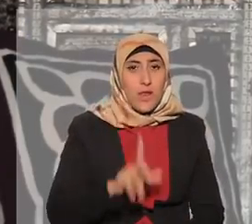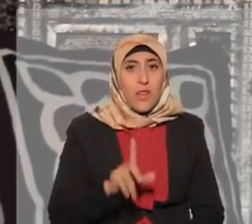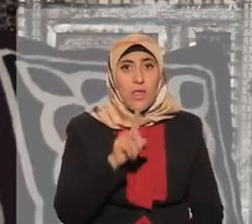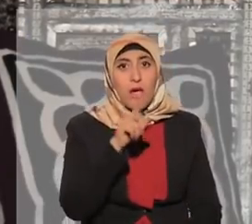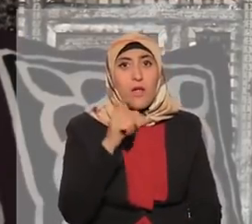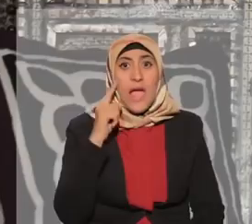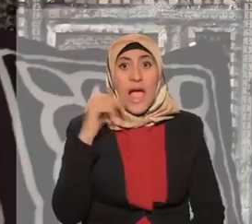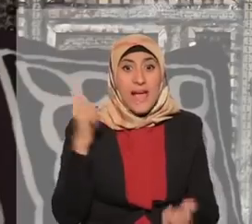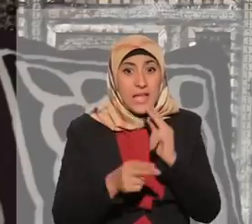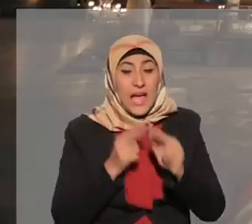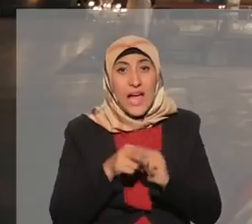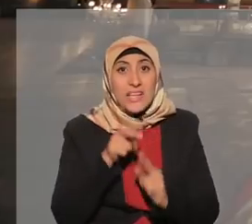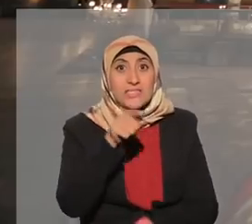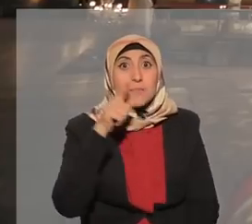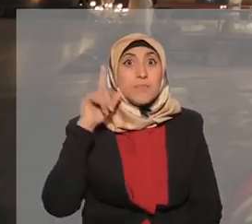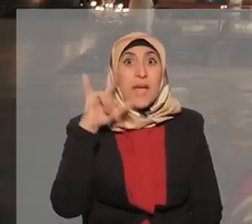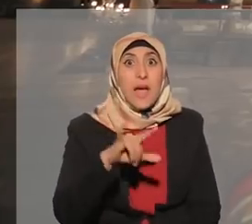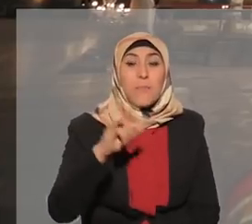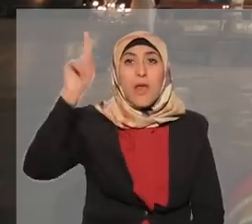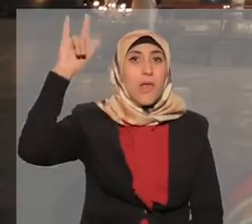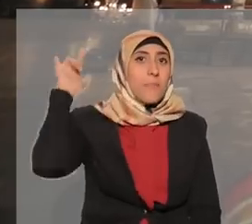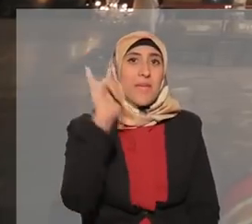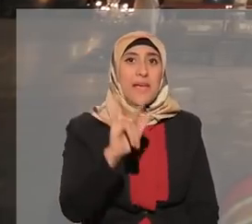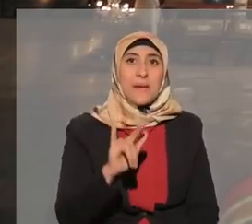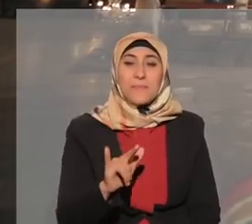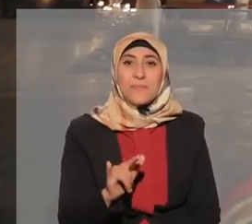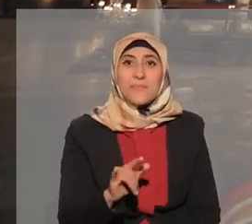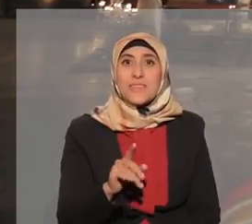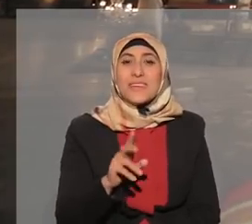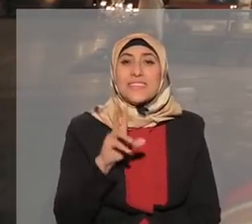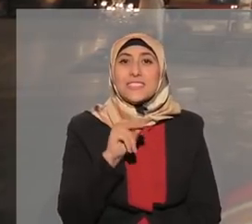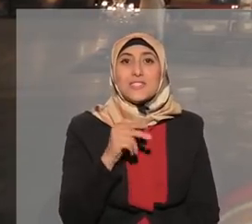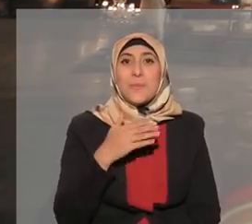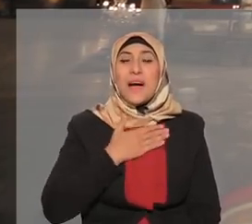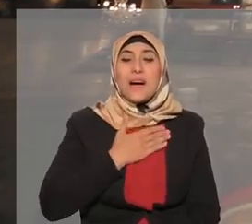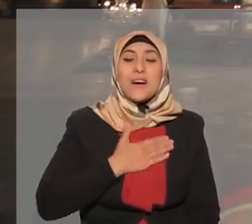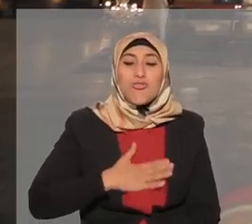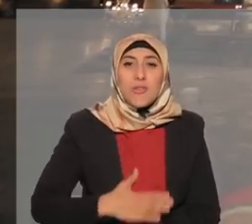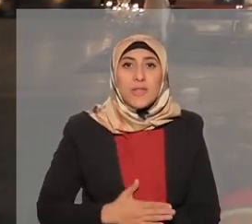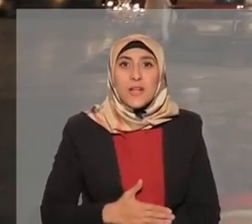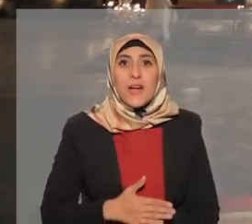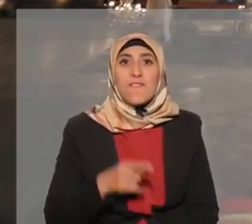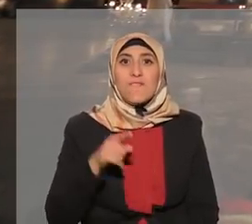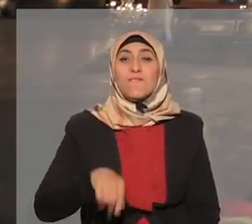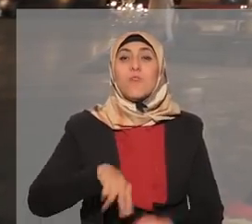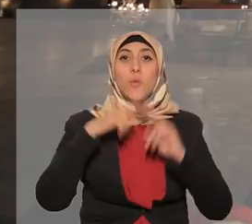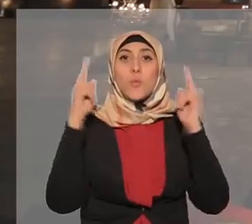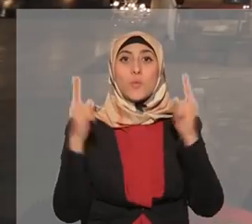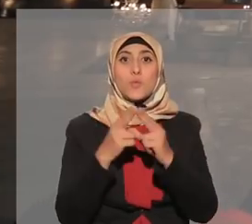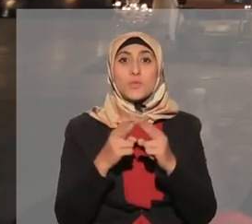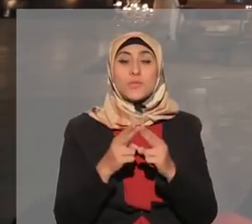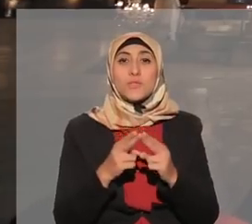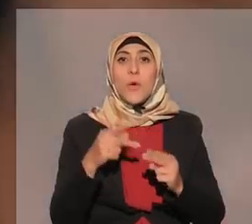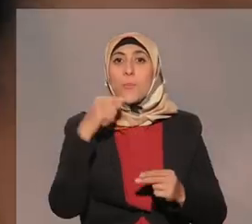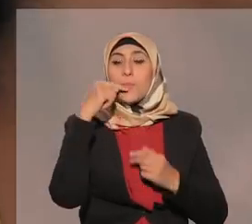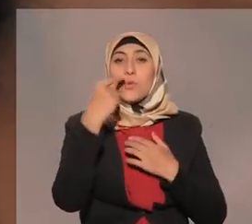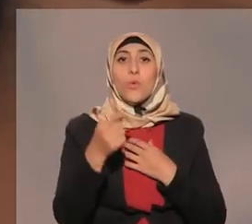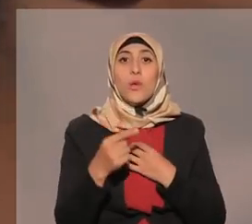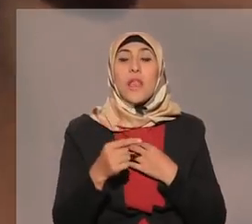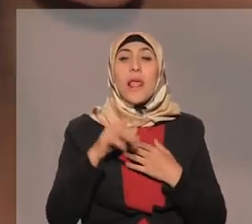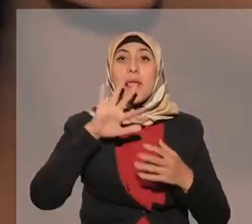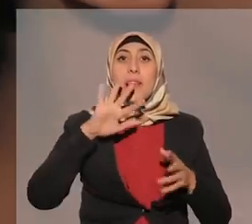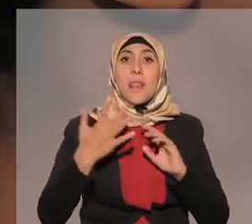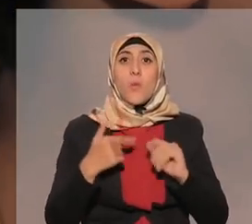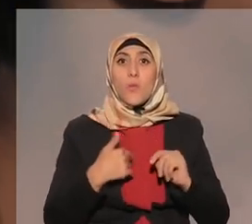أحبها أحبه الله. قيل لسيدنا الحسين في مفهوم الرضا، هم سادات الرضا في هذا الوجود آل البيت، قيل